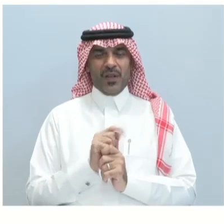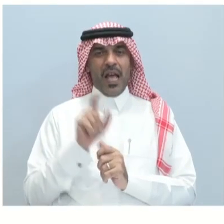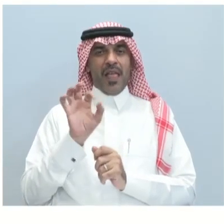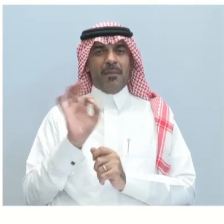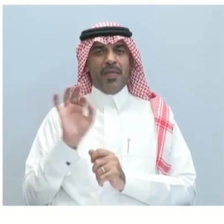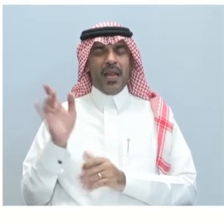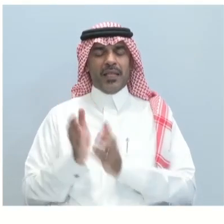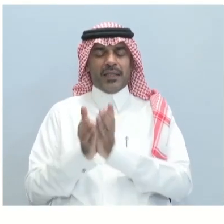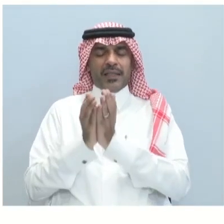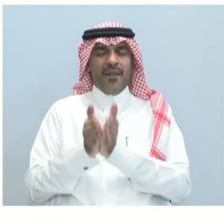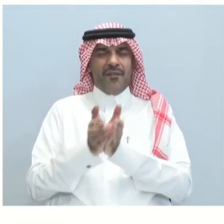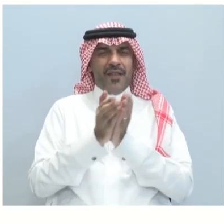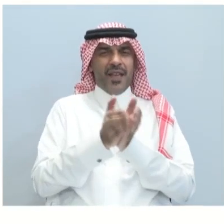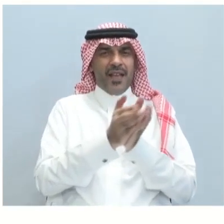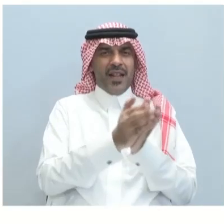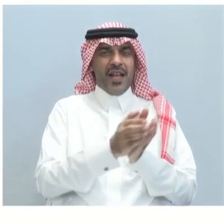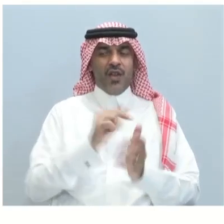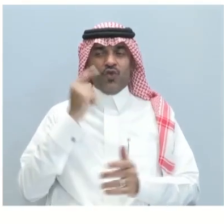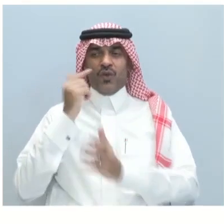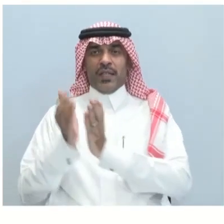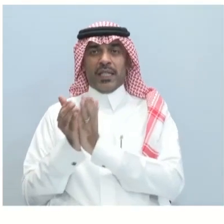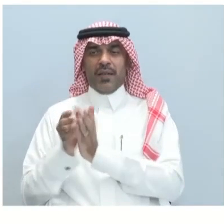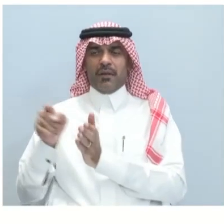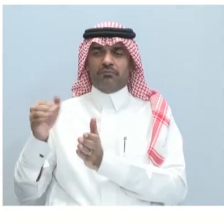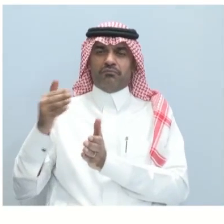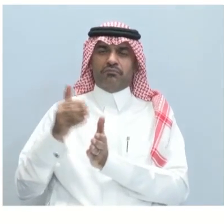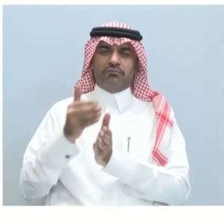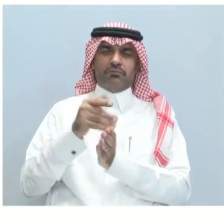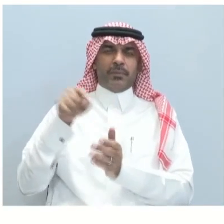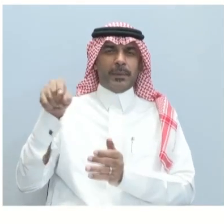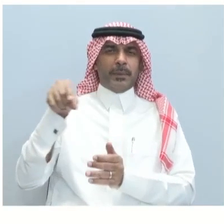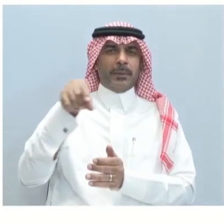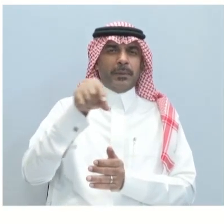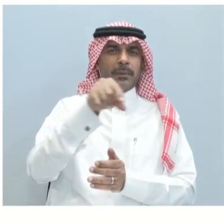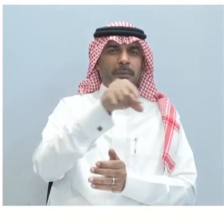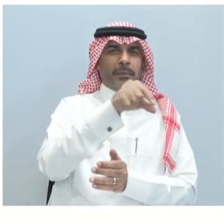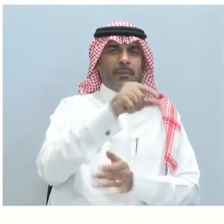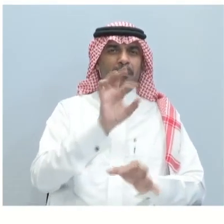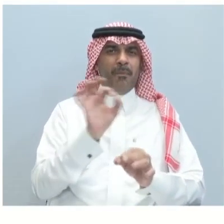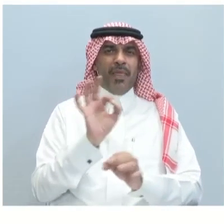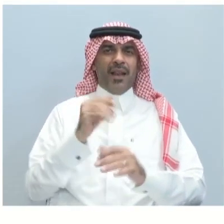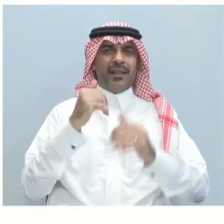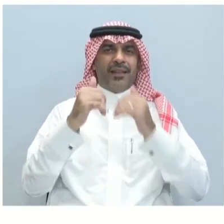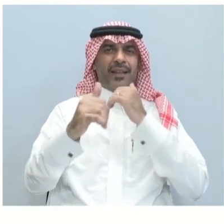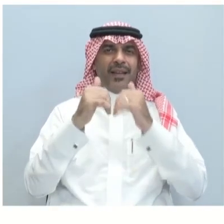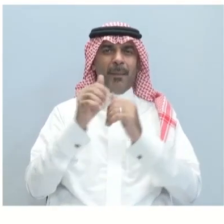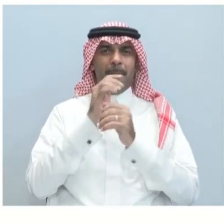وسترسي سفينتنا على اول نقطه لاول نقطه في مسار رحلتها